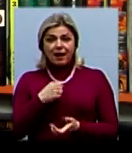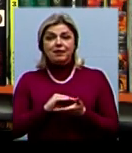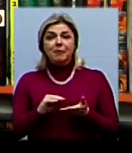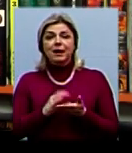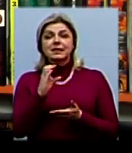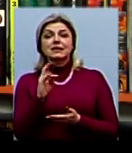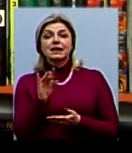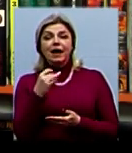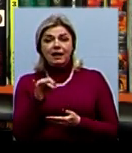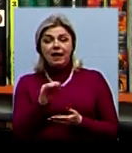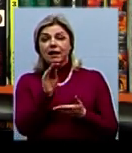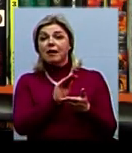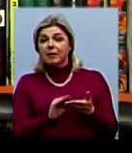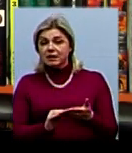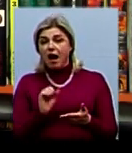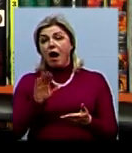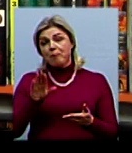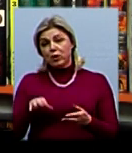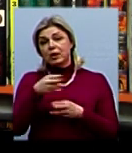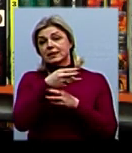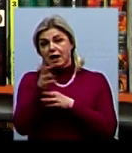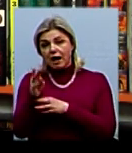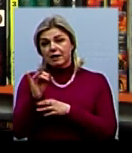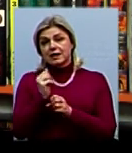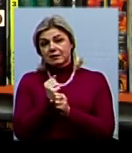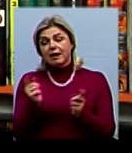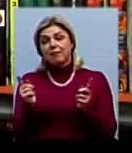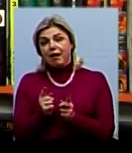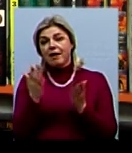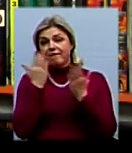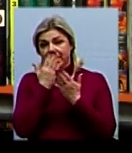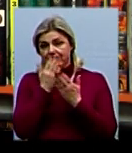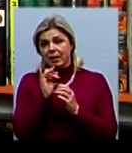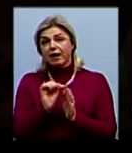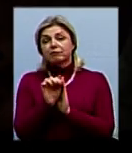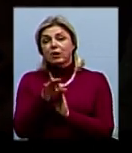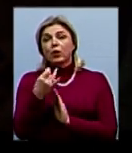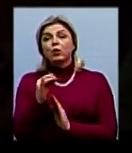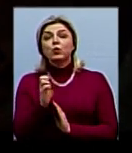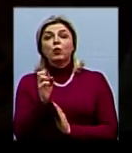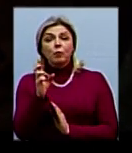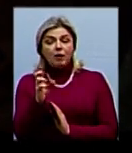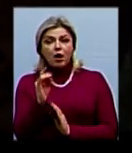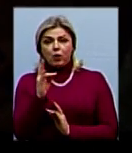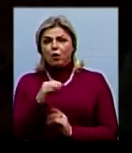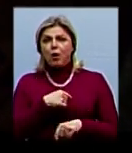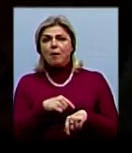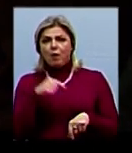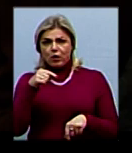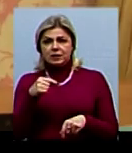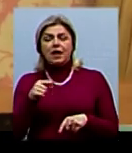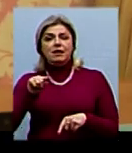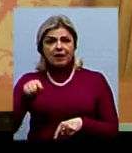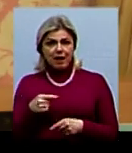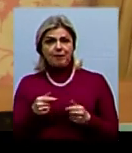сценарій, написав текстуру. А потім все це зняли і зробили невеличкий фільм, і виклали його в YouTube. Але емоції вимагали виходу,